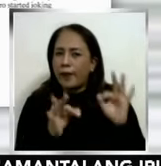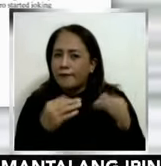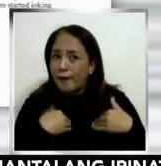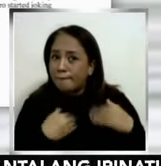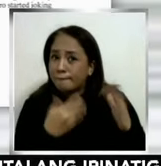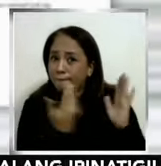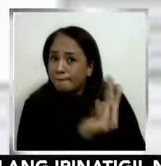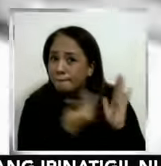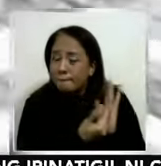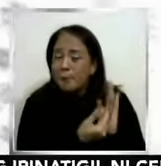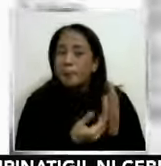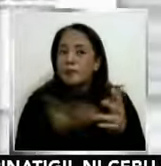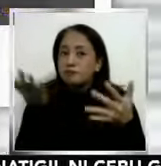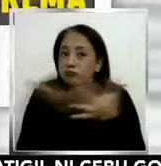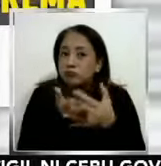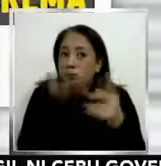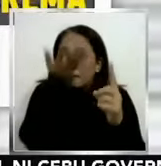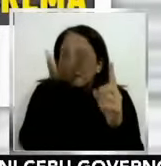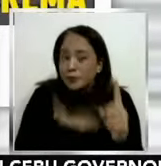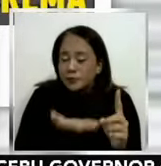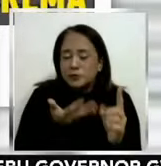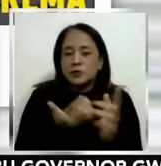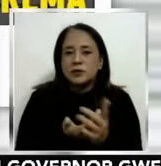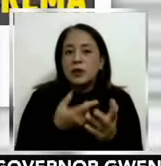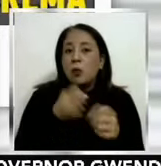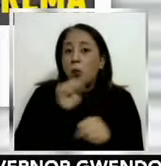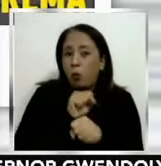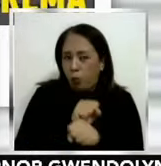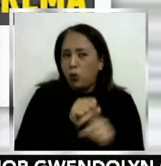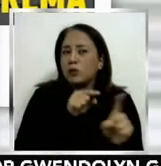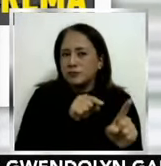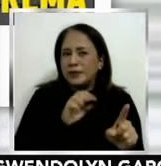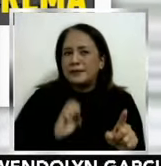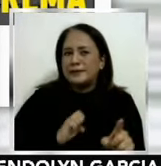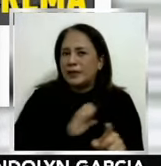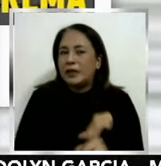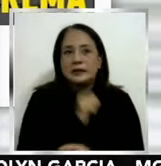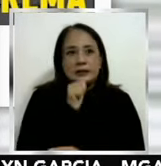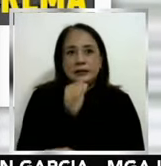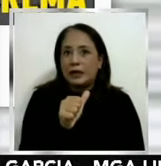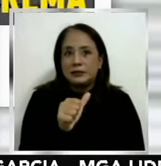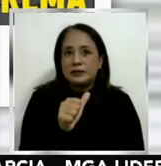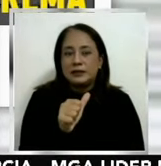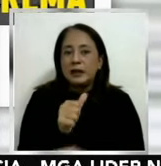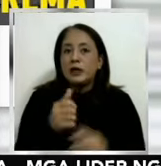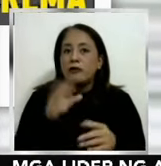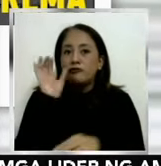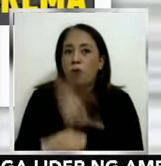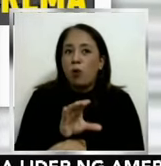kasuhan ng isang tao. Trabaho raw ito ng ehekutibo at hindi maaaring ipilit ng Korte ang